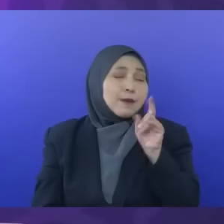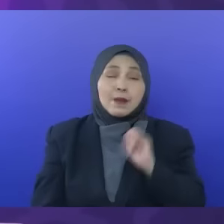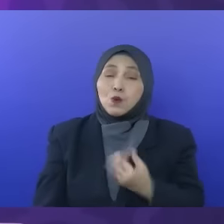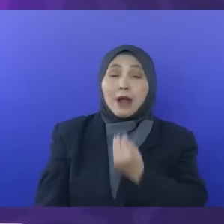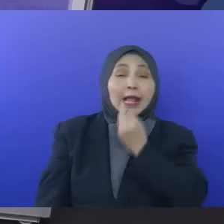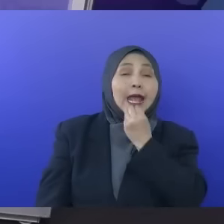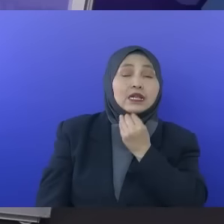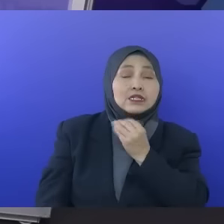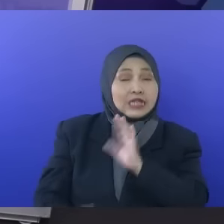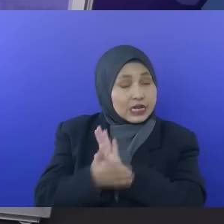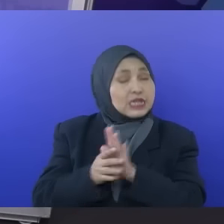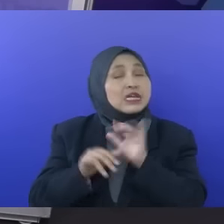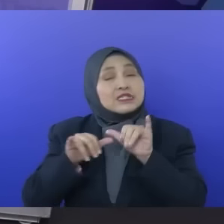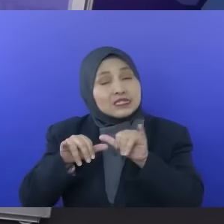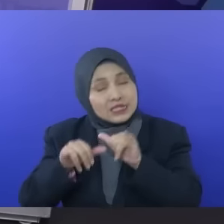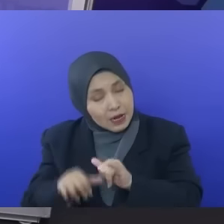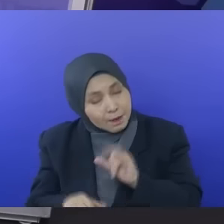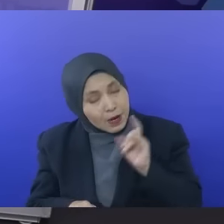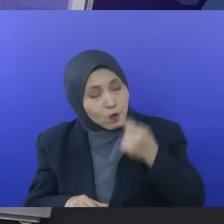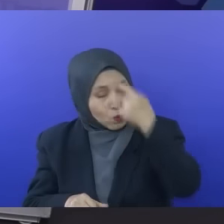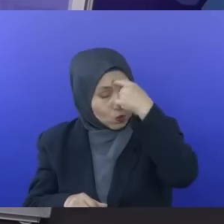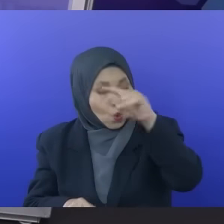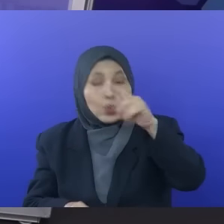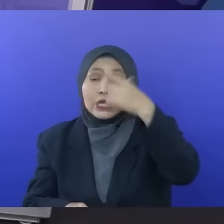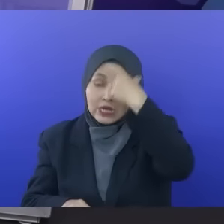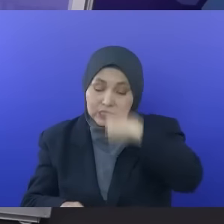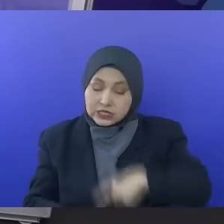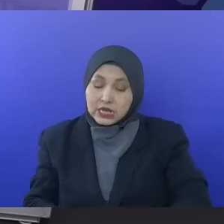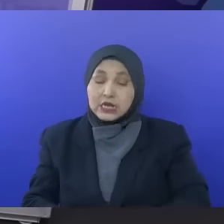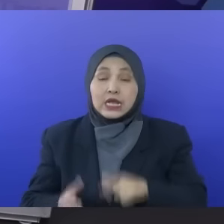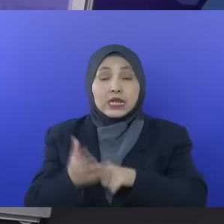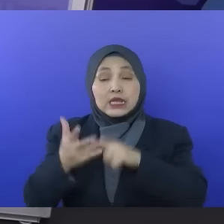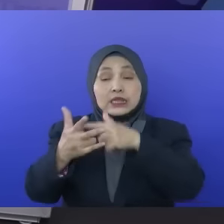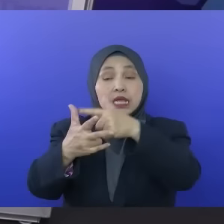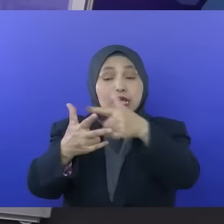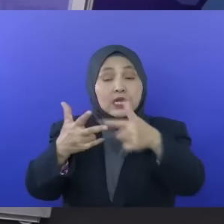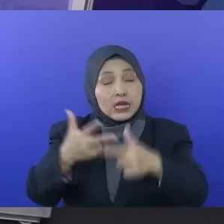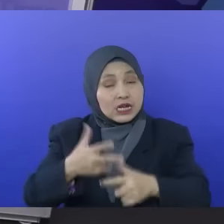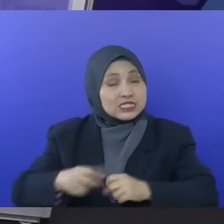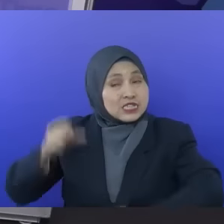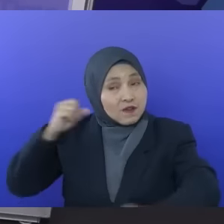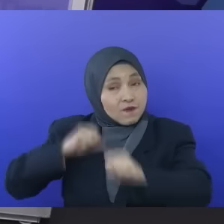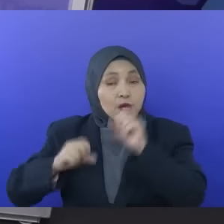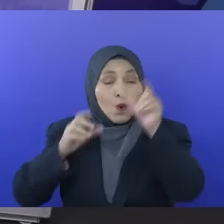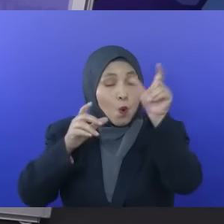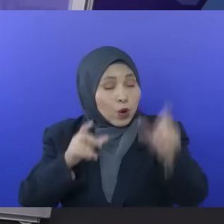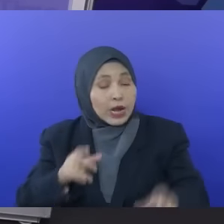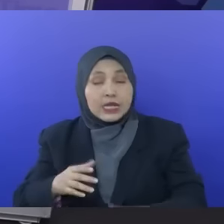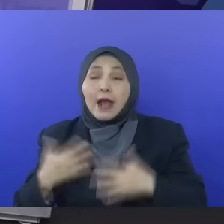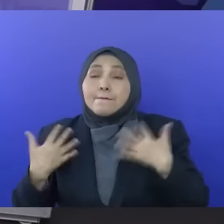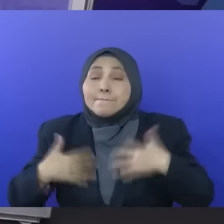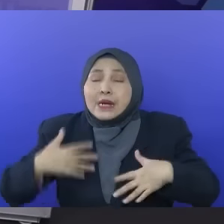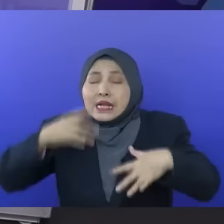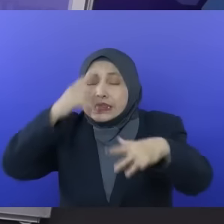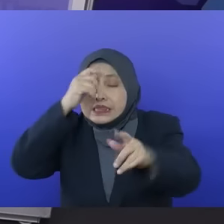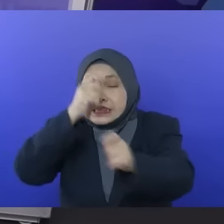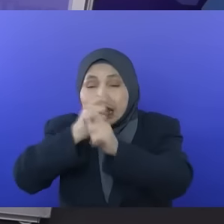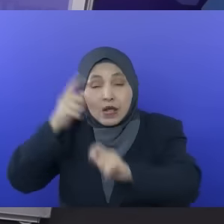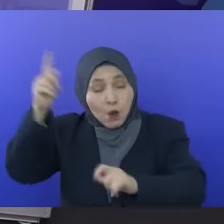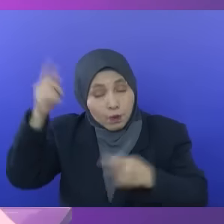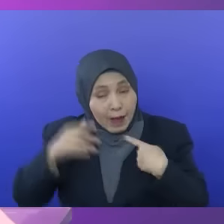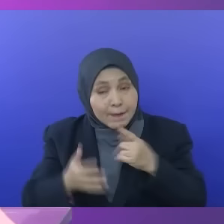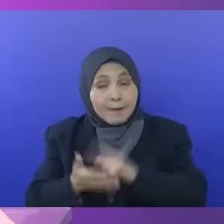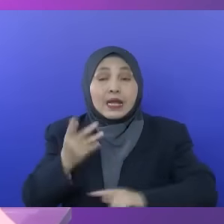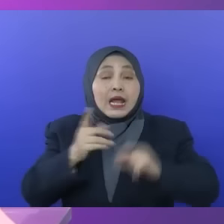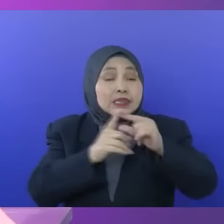dah dia masih lagi perlukan untuk dirinya sendiri ini tiga sifat orang yang yang bertakwa dan menarik perkataan yang kita beri